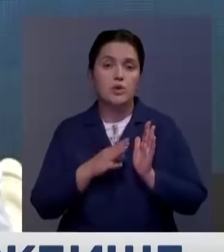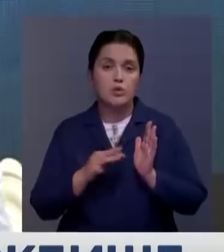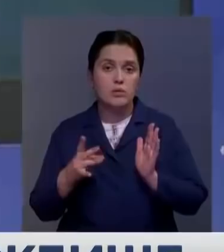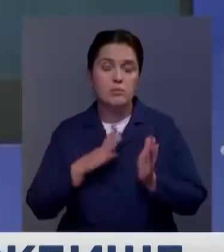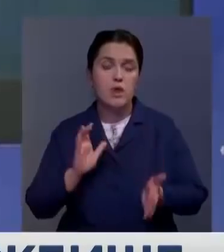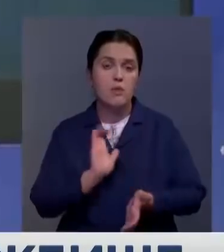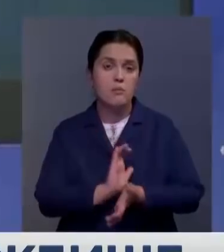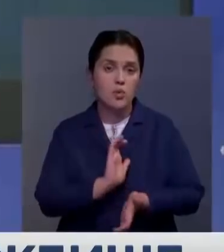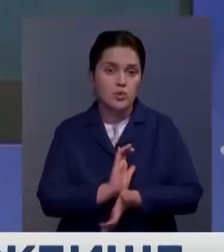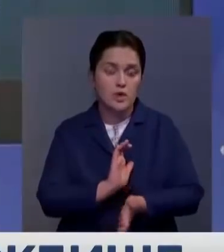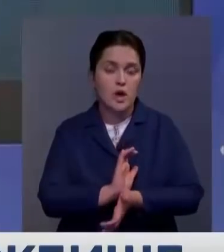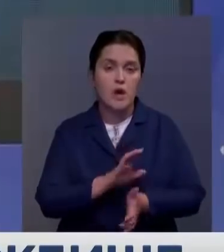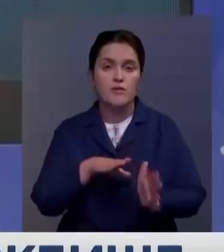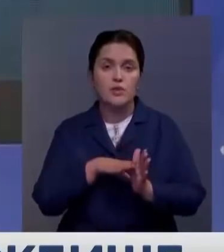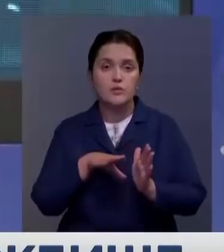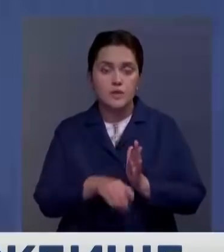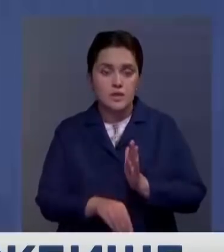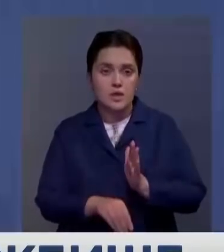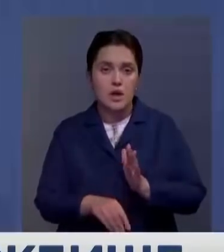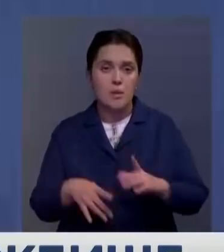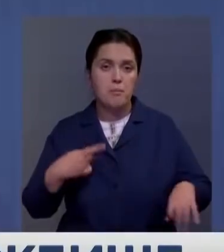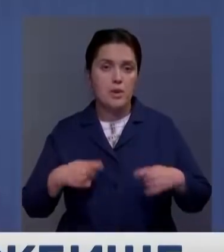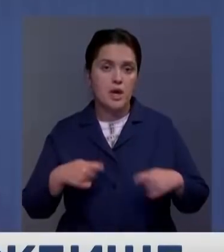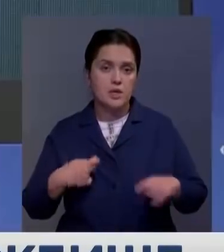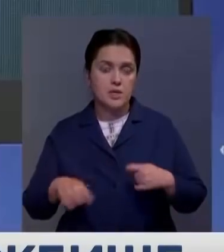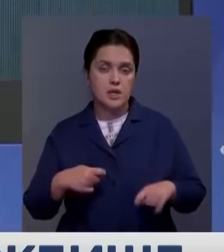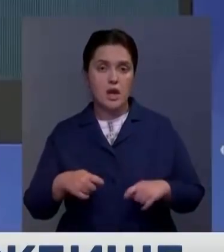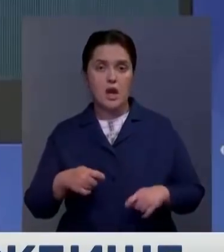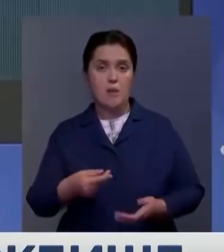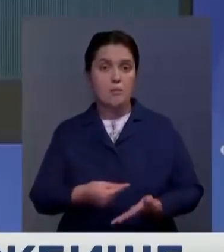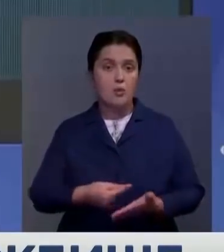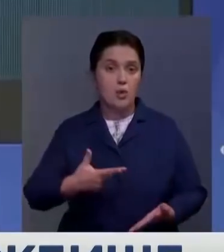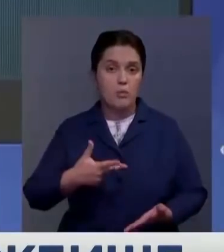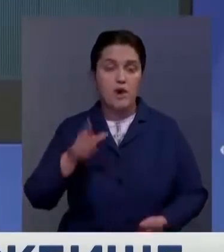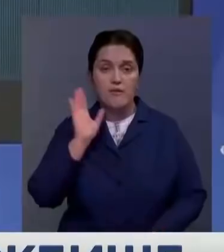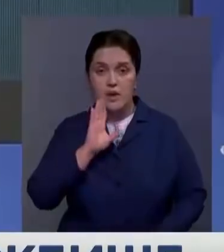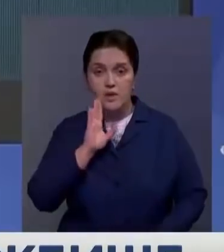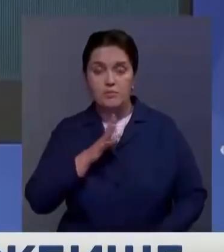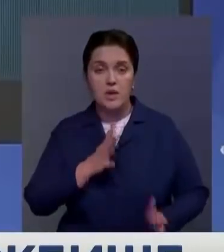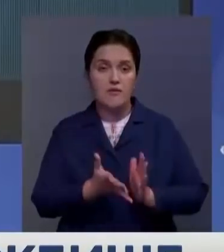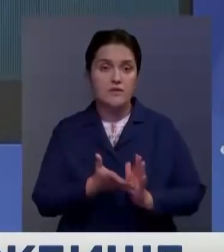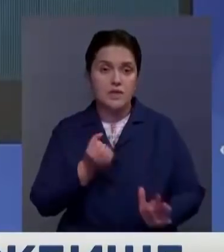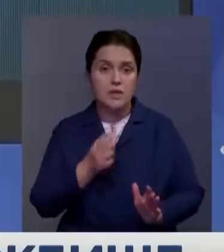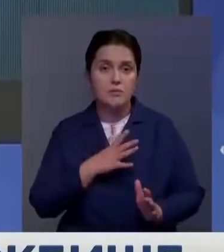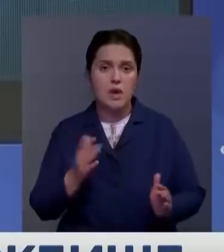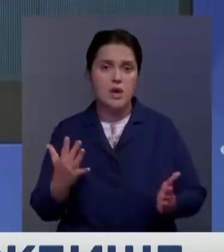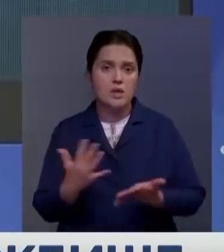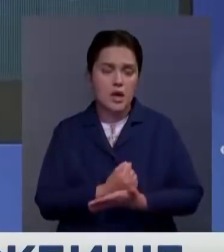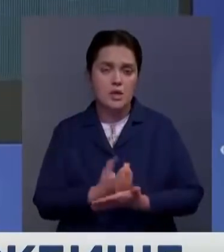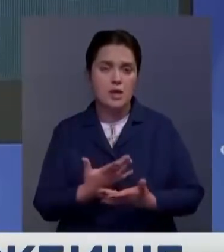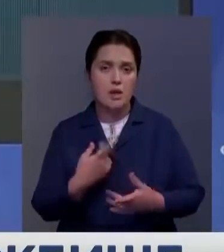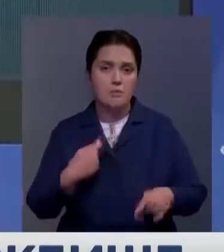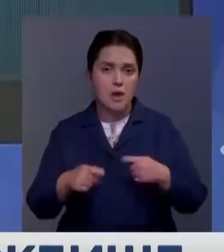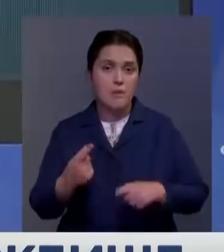мусор, в том числе пластиковый. Пробы воды были взяты и был найден микропластик. Это